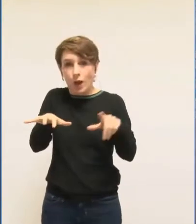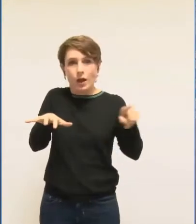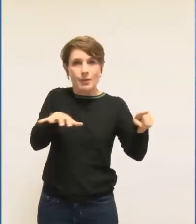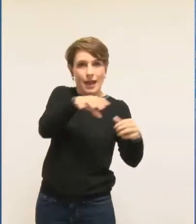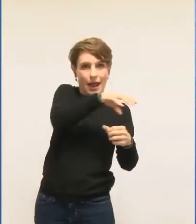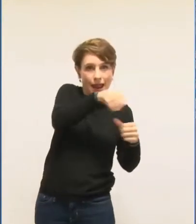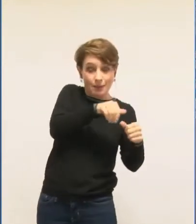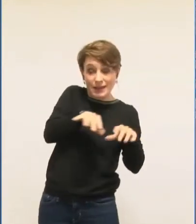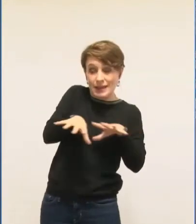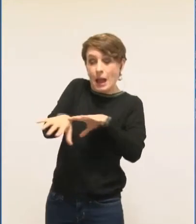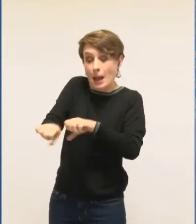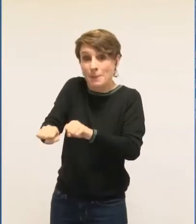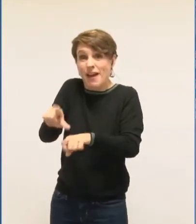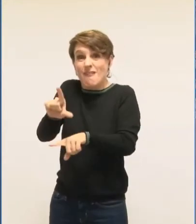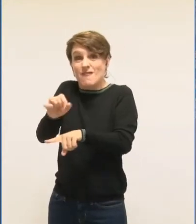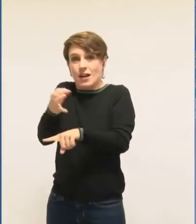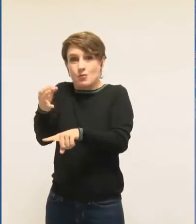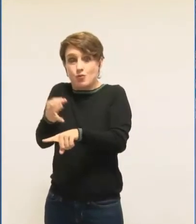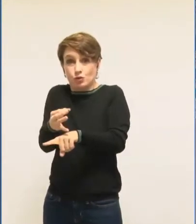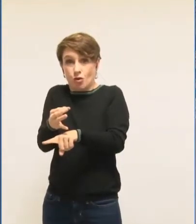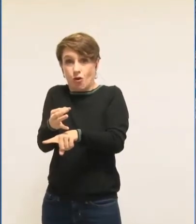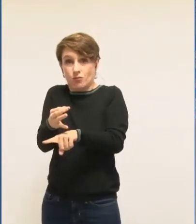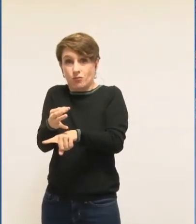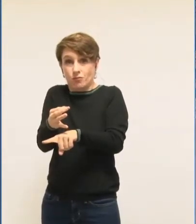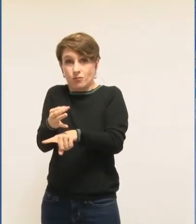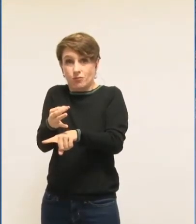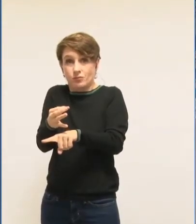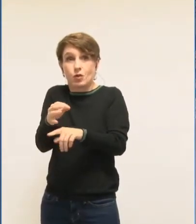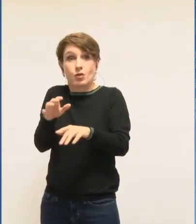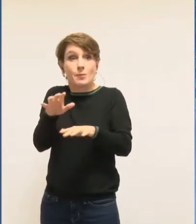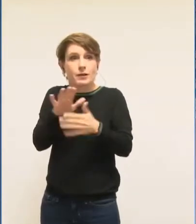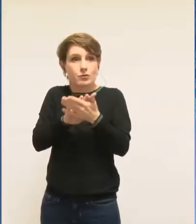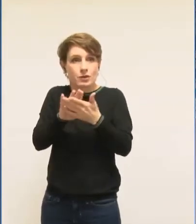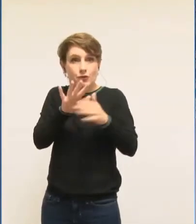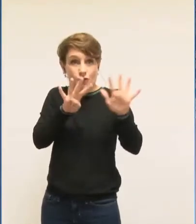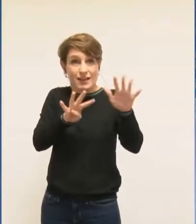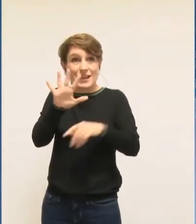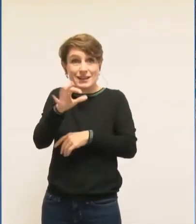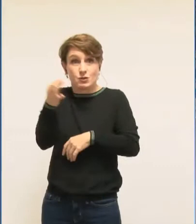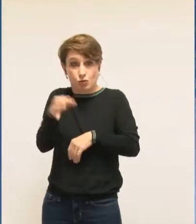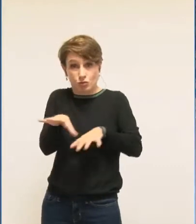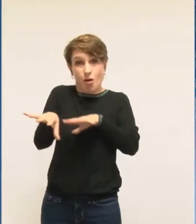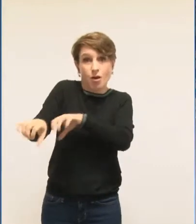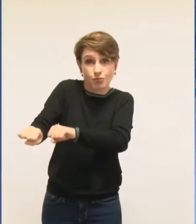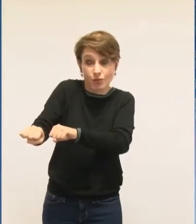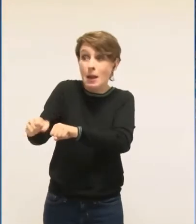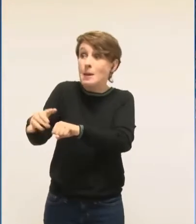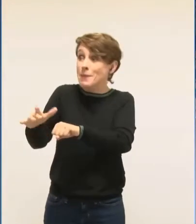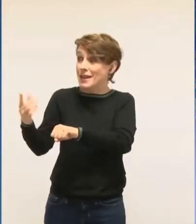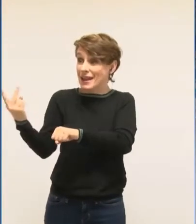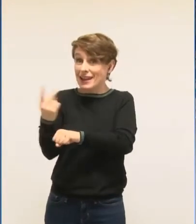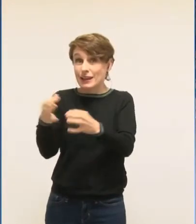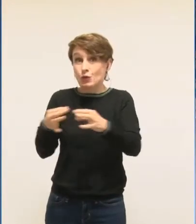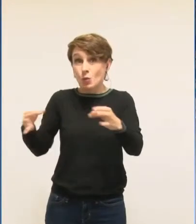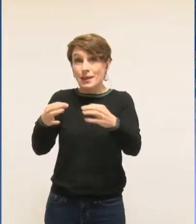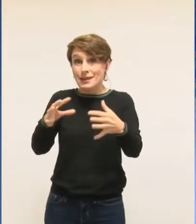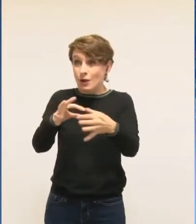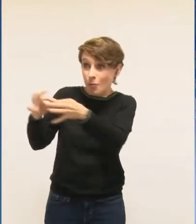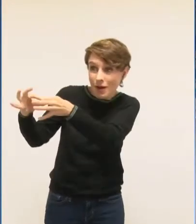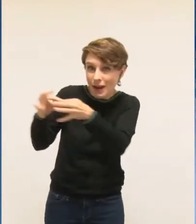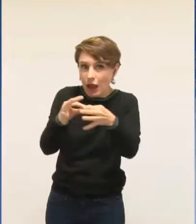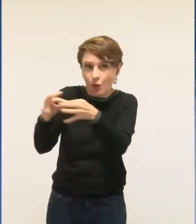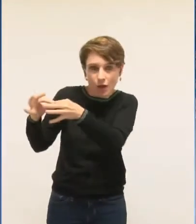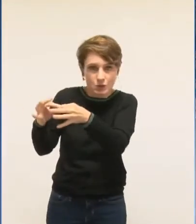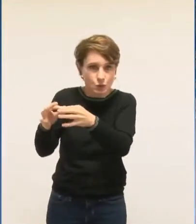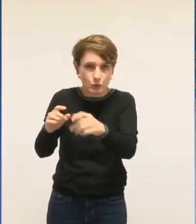Haut-Karabakh. Aujourd'hui, il n'existe ni relations économiques ni diplomatiques propres entre les deux pays qui sont toujours en état de